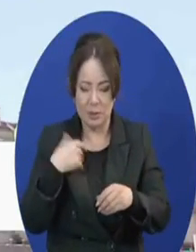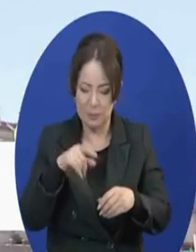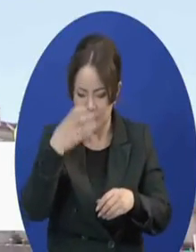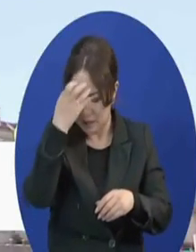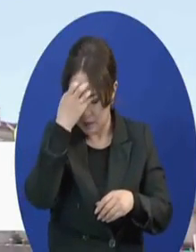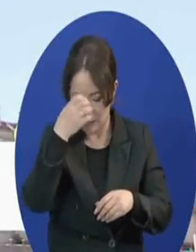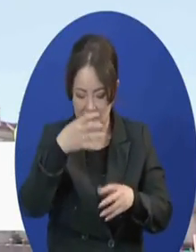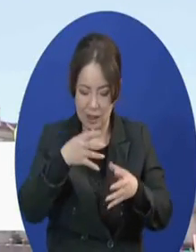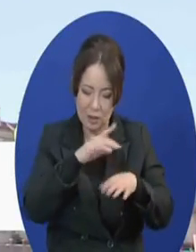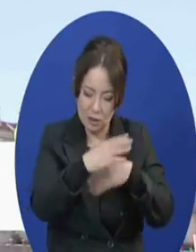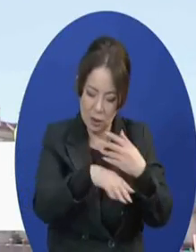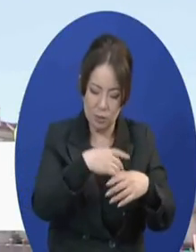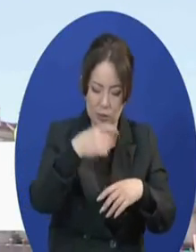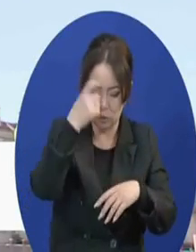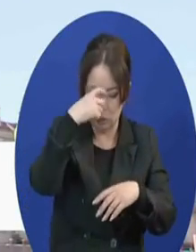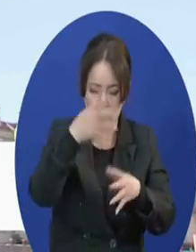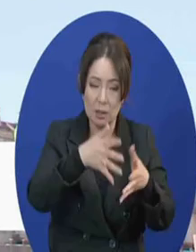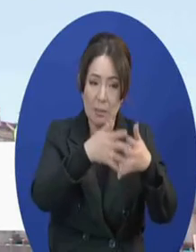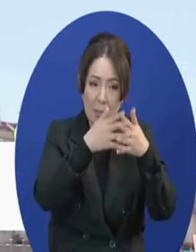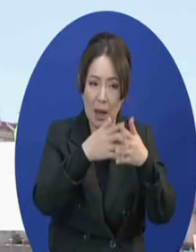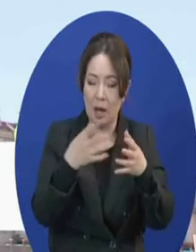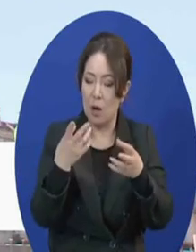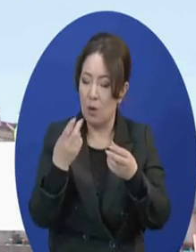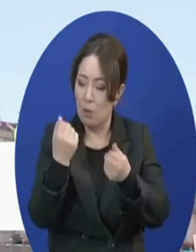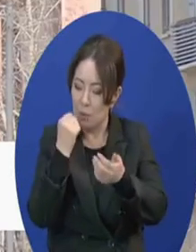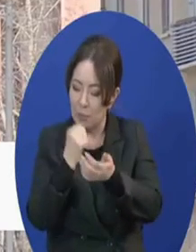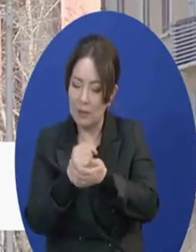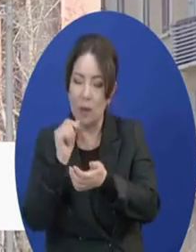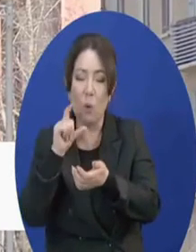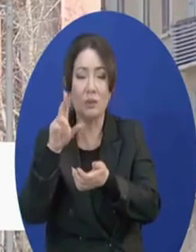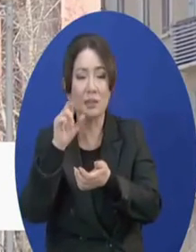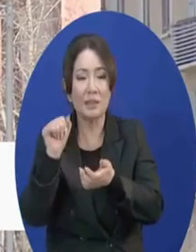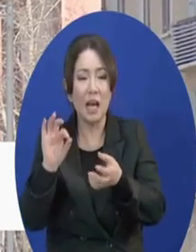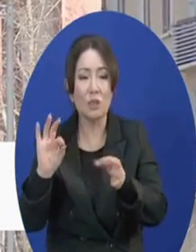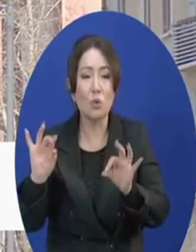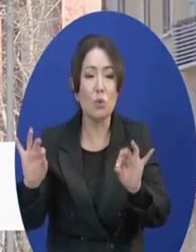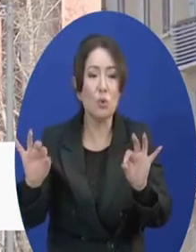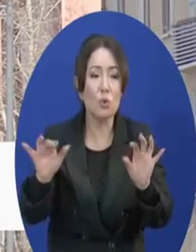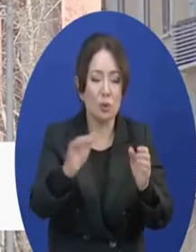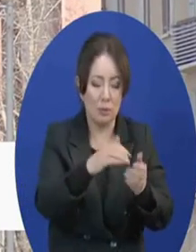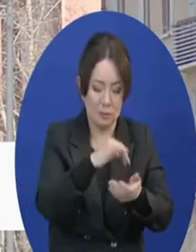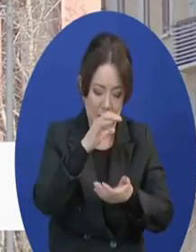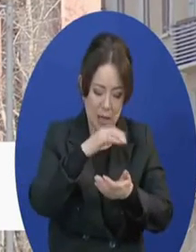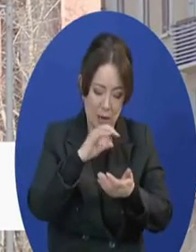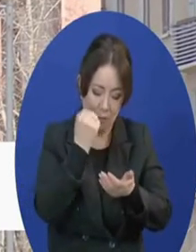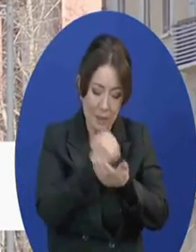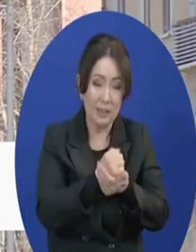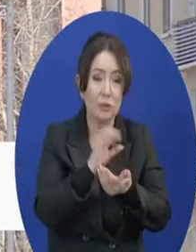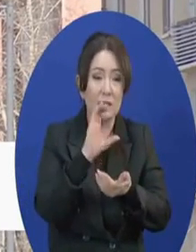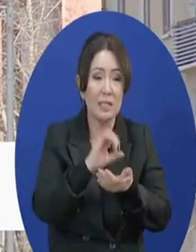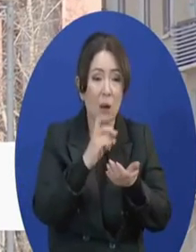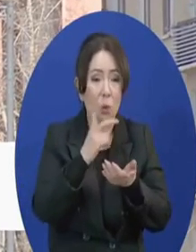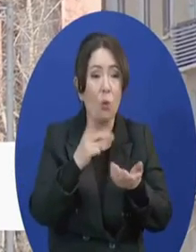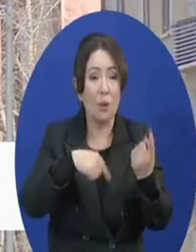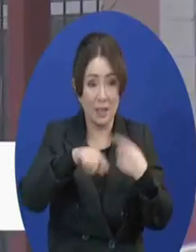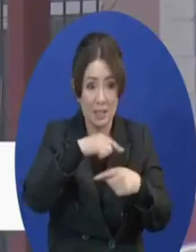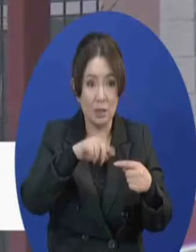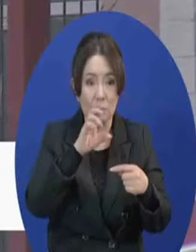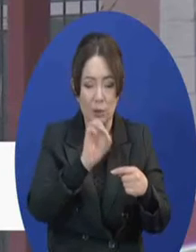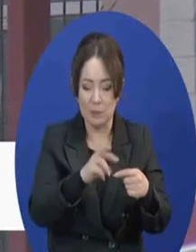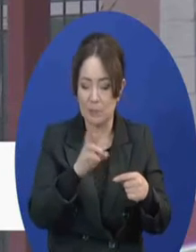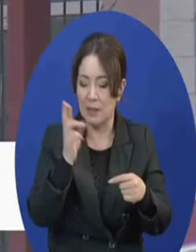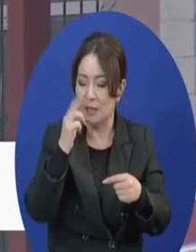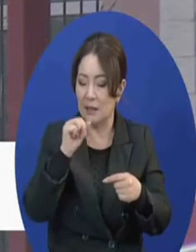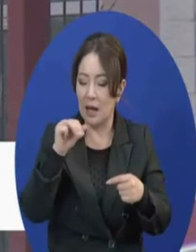байгаа төрөөсөн орон сууц хөтөлбөрийн хүрээнд хөрөнгөөр баталгаажсан үнэт цаасыг бүртгэж санхүүгийн хэрэгсэл болгожээ. Цаашлаад даатгал банкны